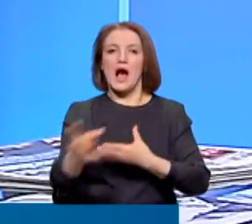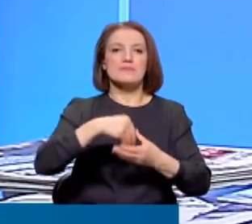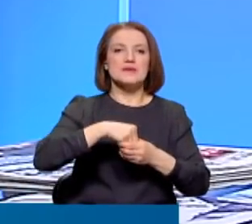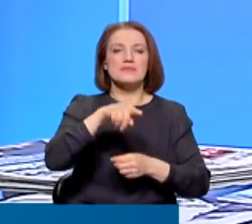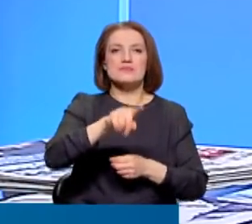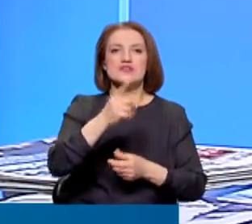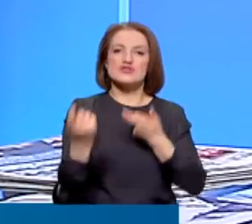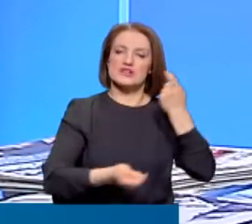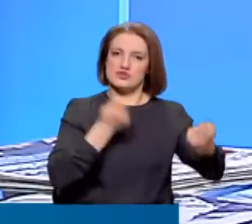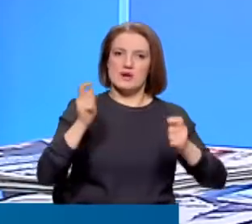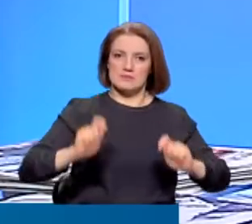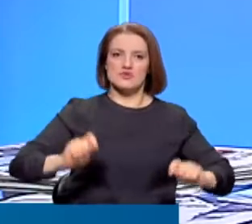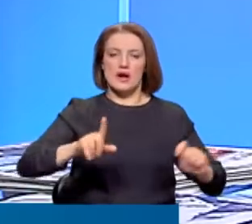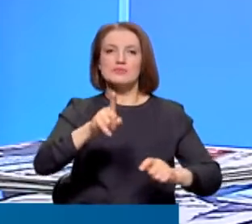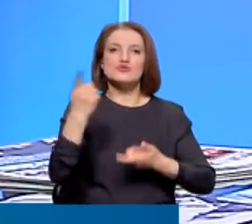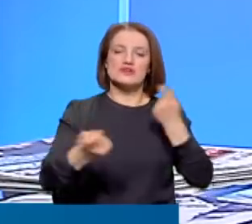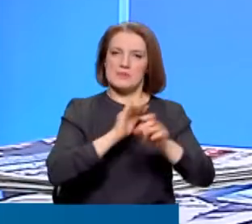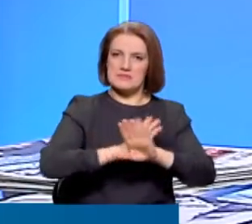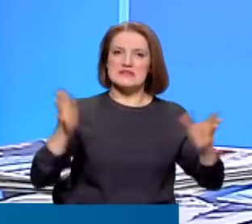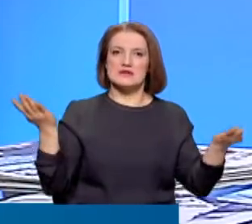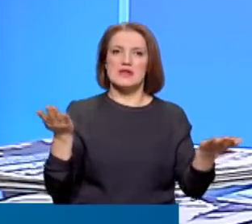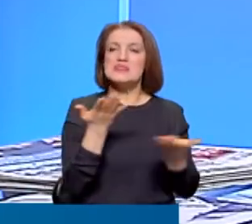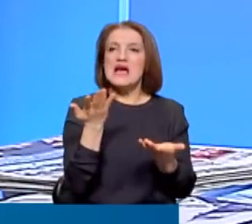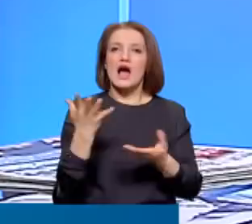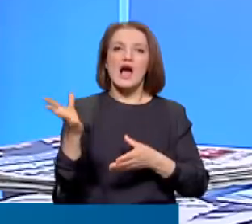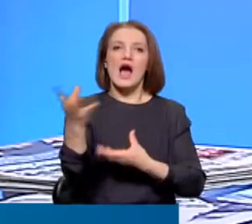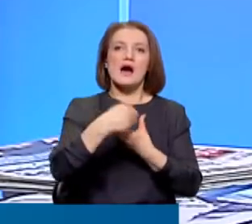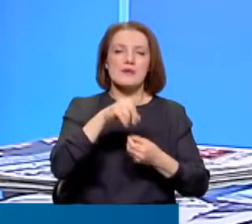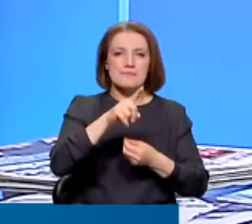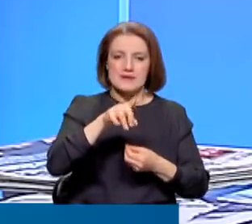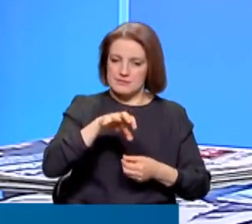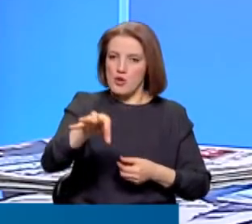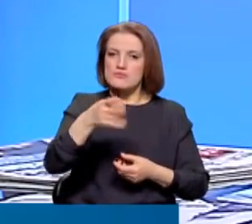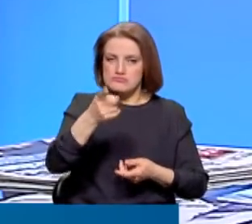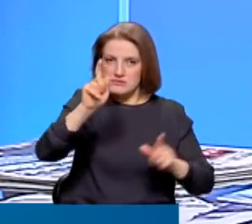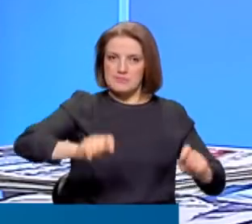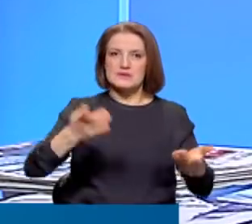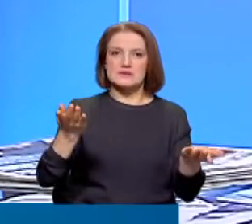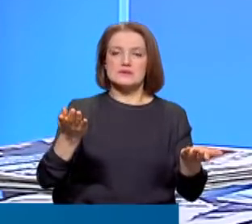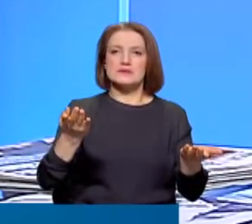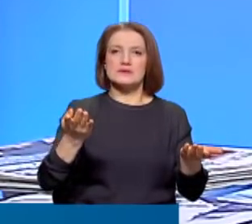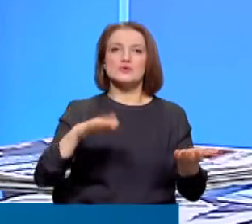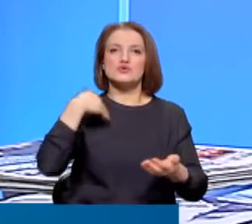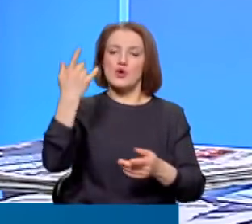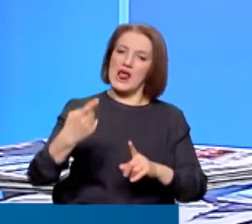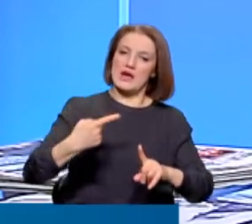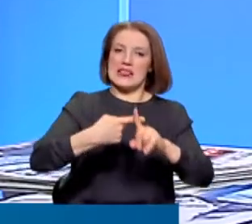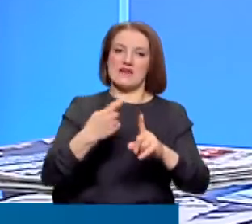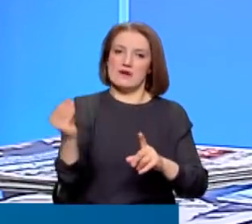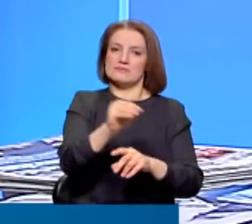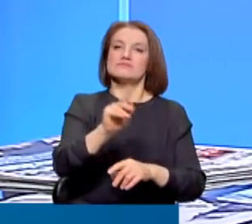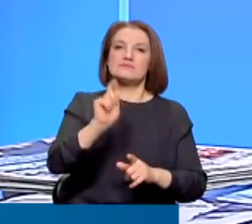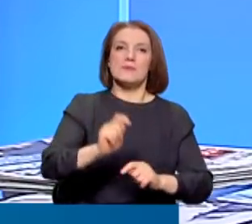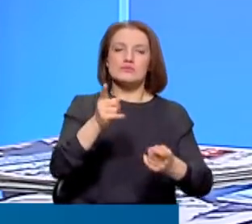çalışma yapacağız E Bitsin artık o çalışma ne kadar kapsamlı En azından bir kısmını getirince sonrasına belki ek yaparsanız